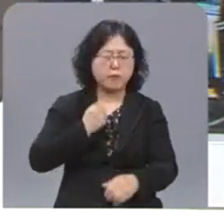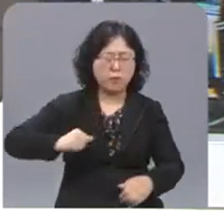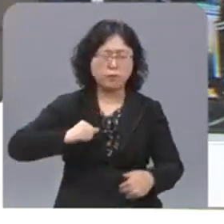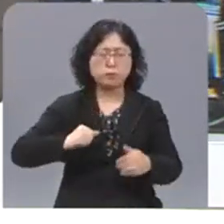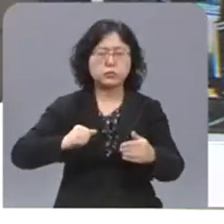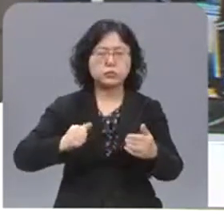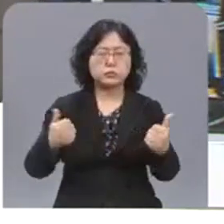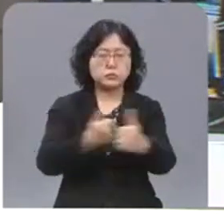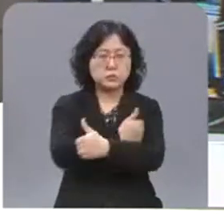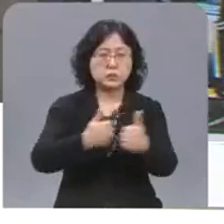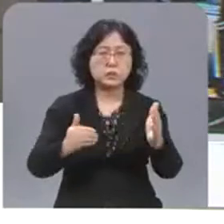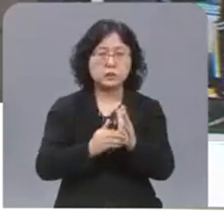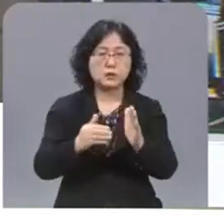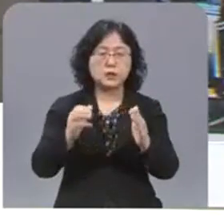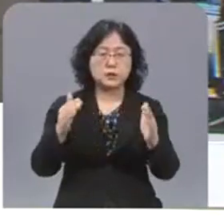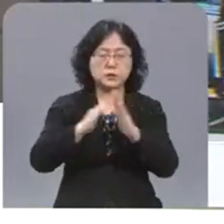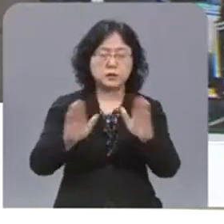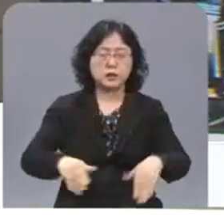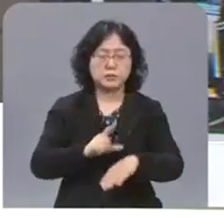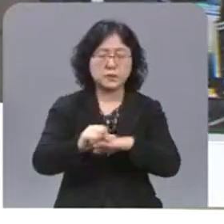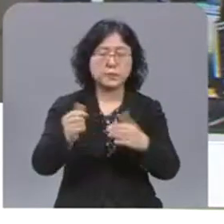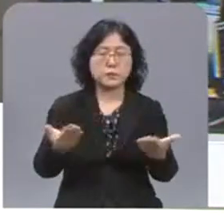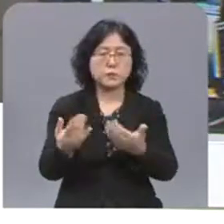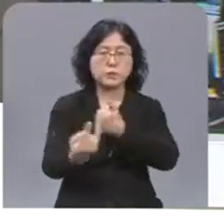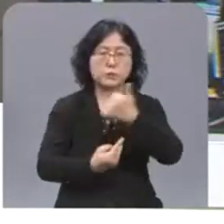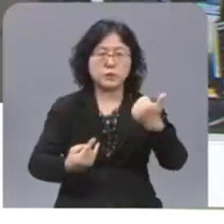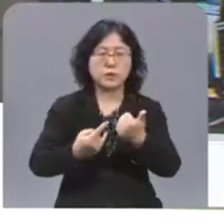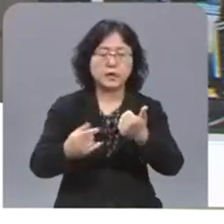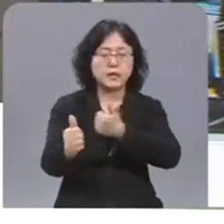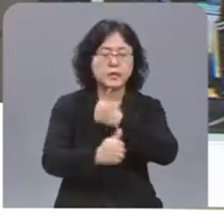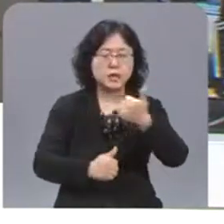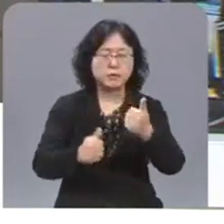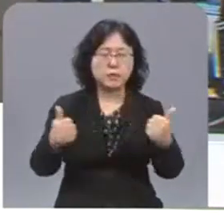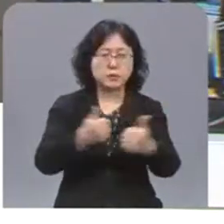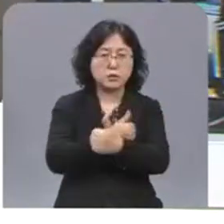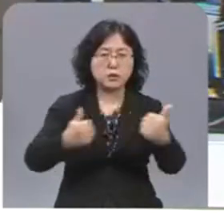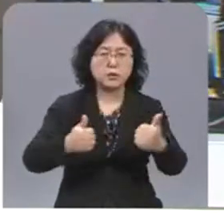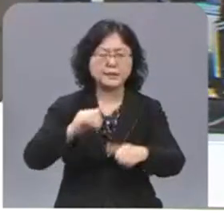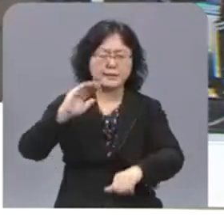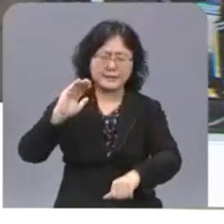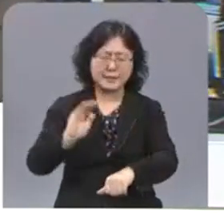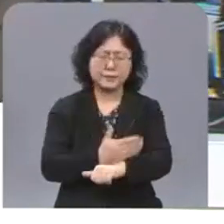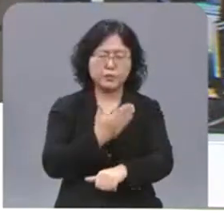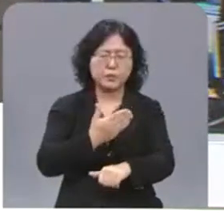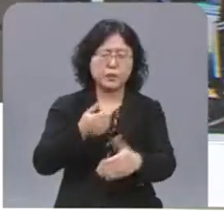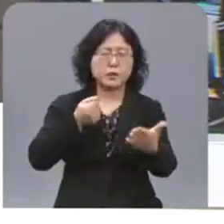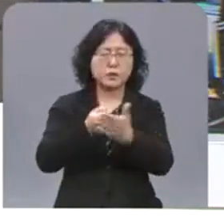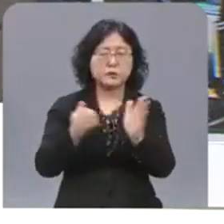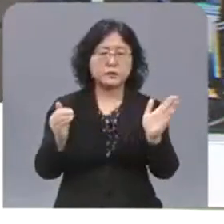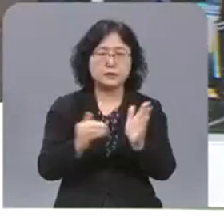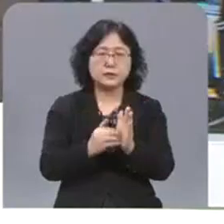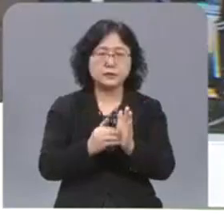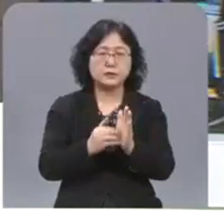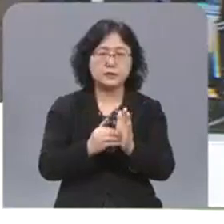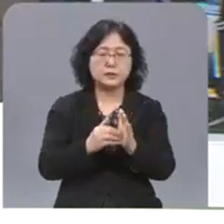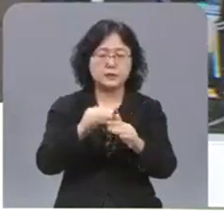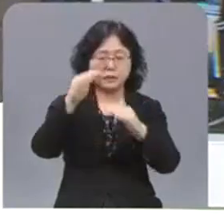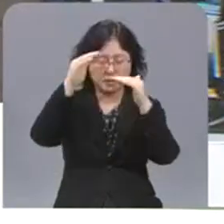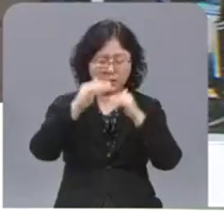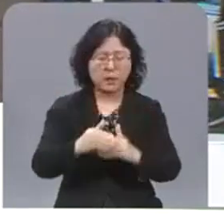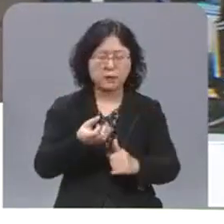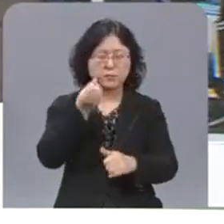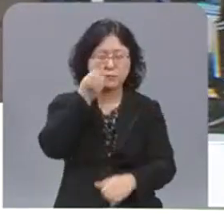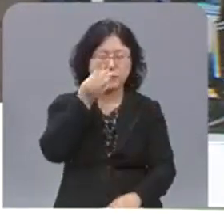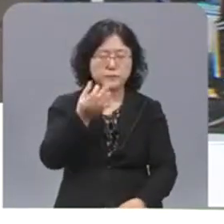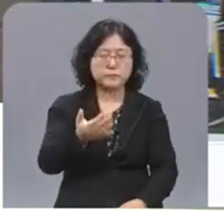이와 관련해서 전남지방 노동위원회가 해당 임원의 전보는 부당하다고 결론을 내렸습니다 손준수